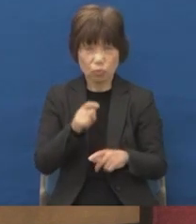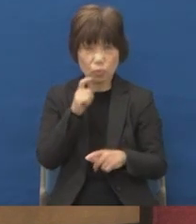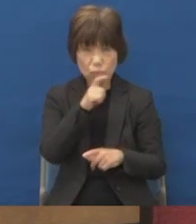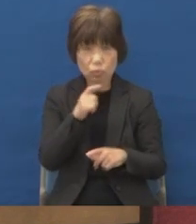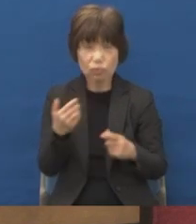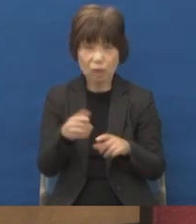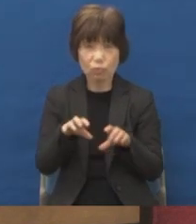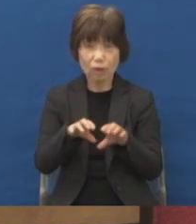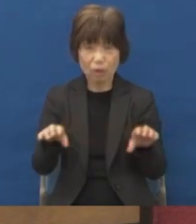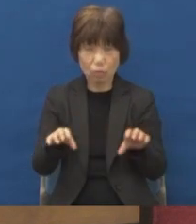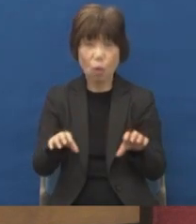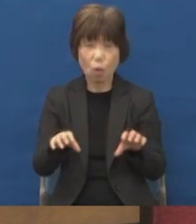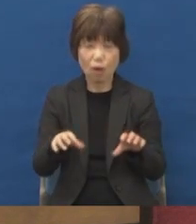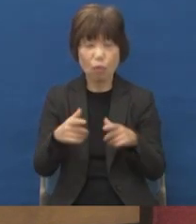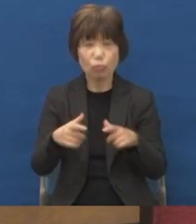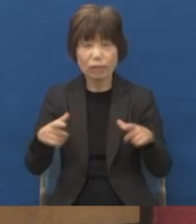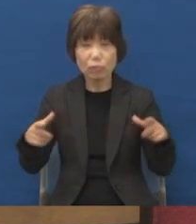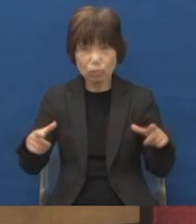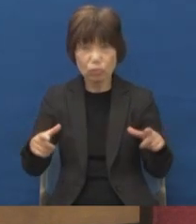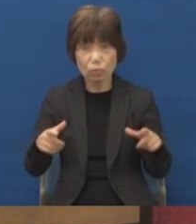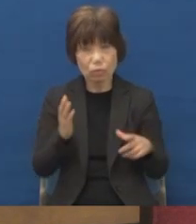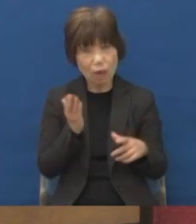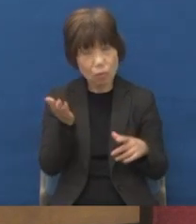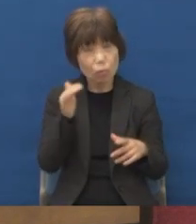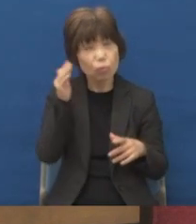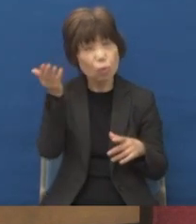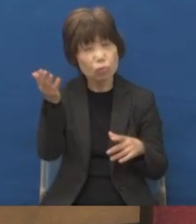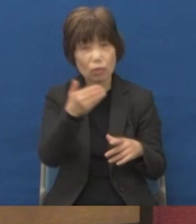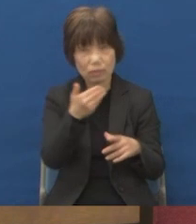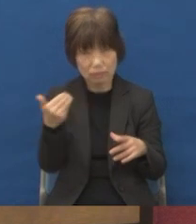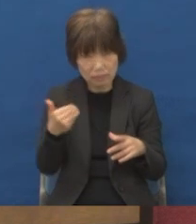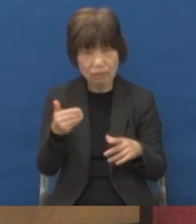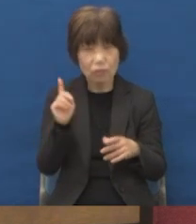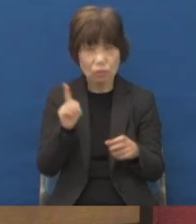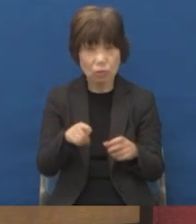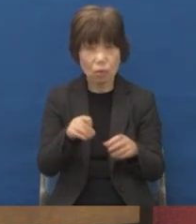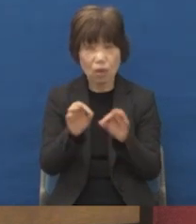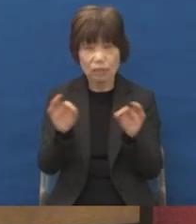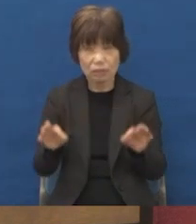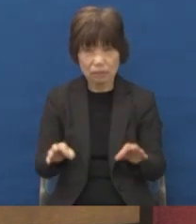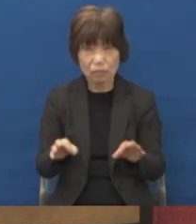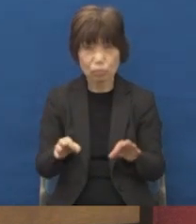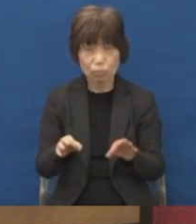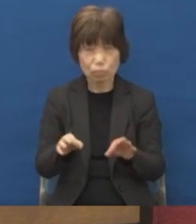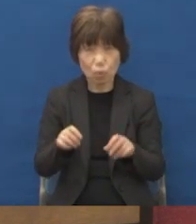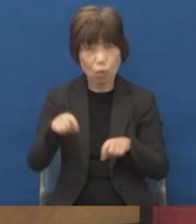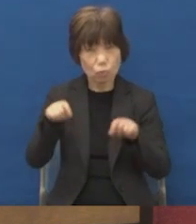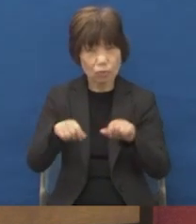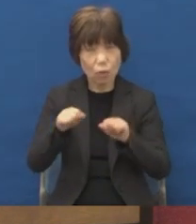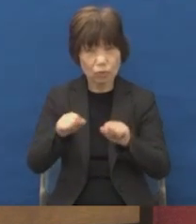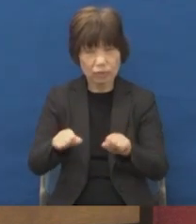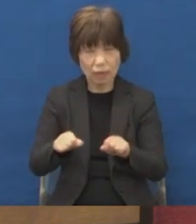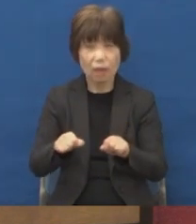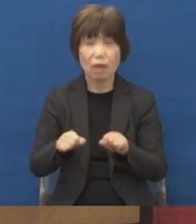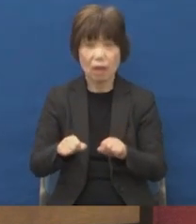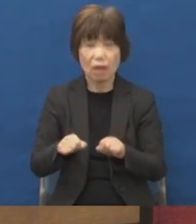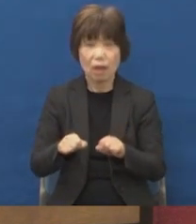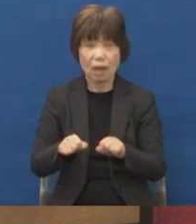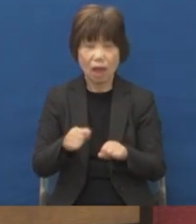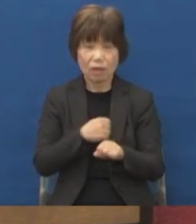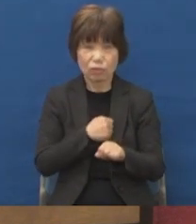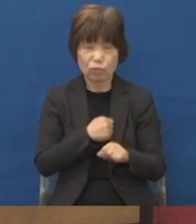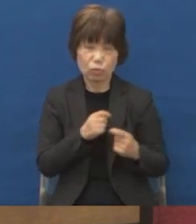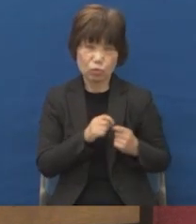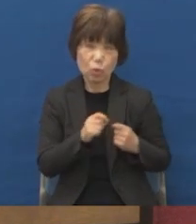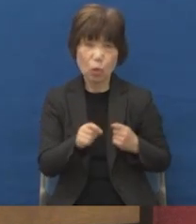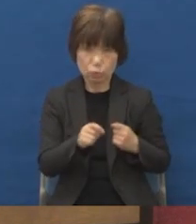路の増加が見込まれることから、中長期を見据えた施設マネジメントの取り組みとして、管路の長寿命化や事